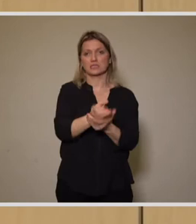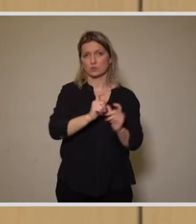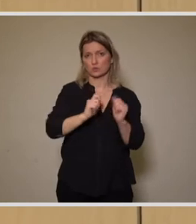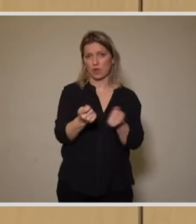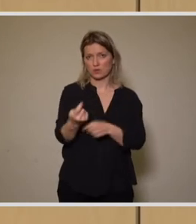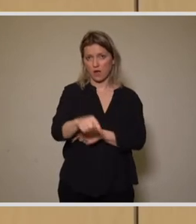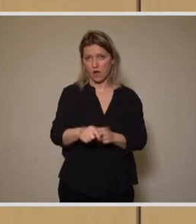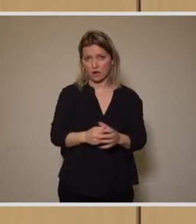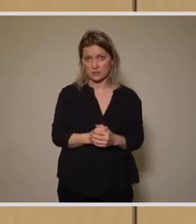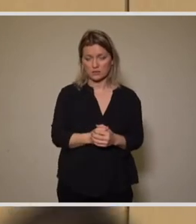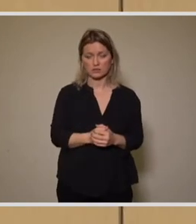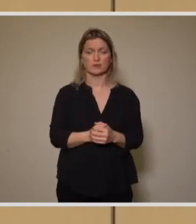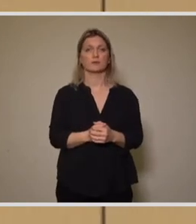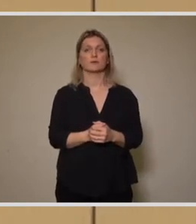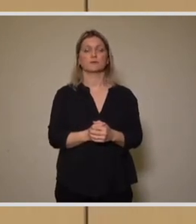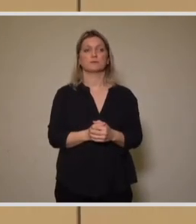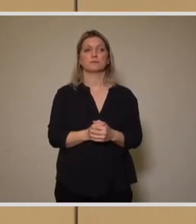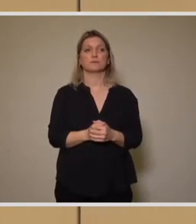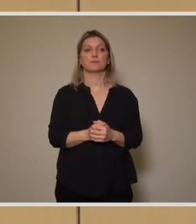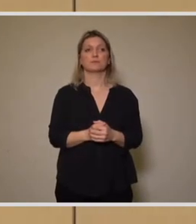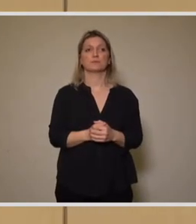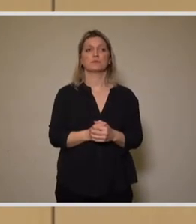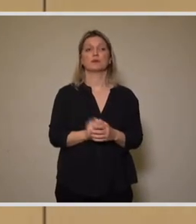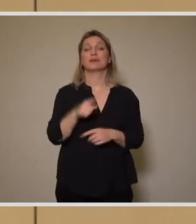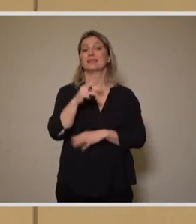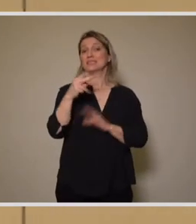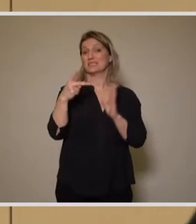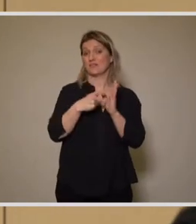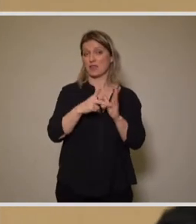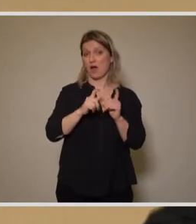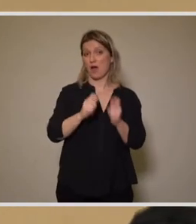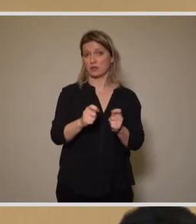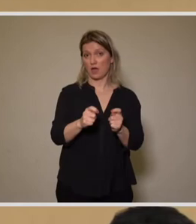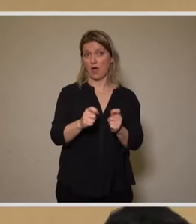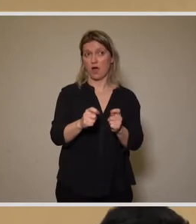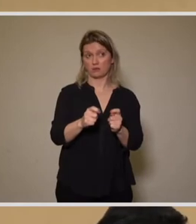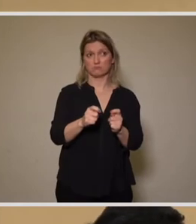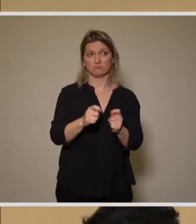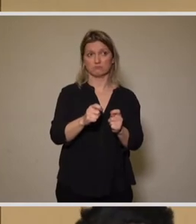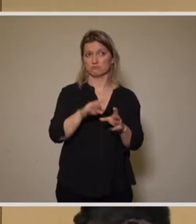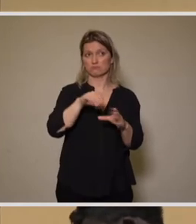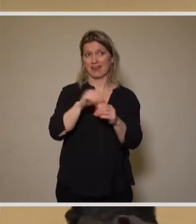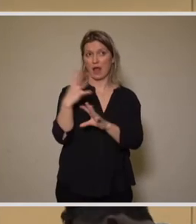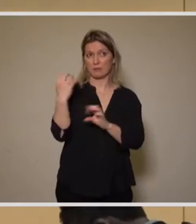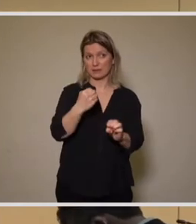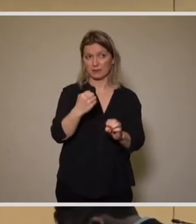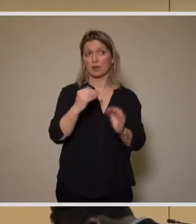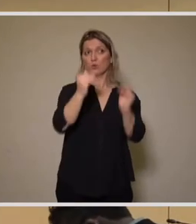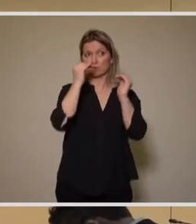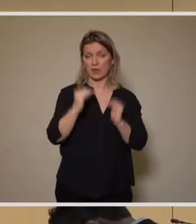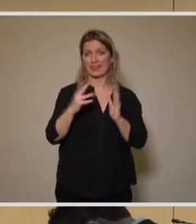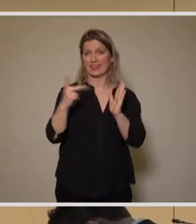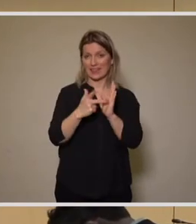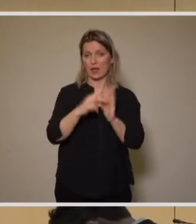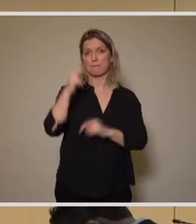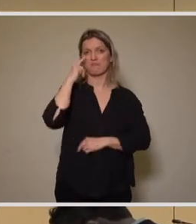Ersetzungsantrag machen. Sie werden den zweiten Antrag, der auch von Fraktion Die Linke ist, gleich mitbringen. Und dann als drittes würden wir dann Frau Professor